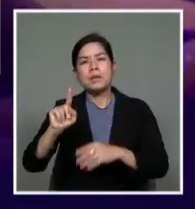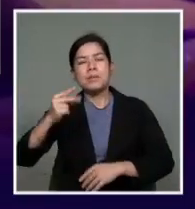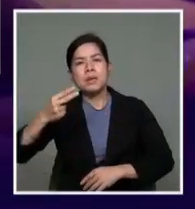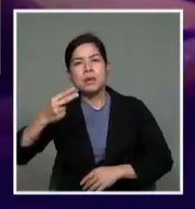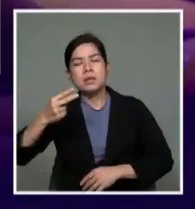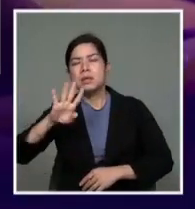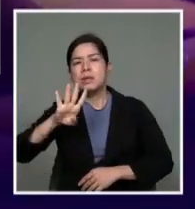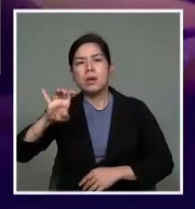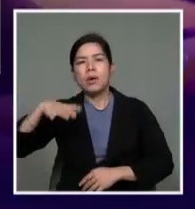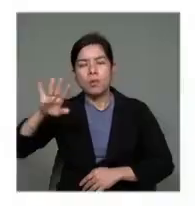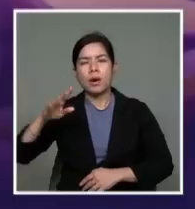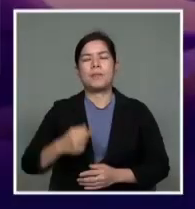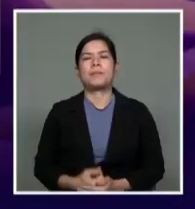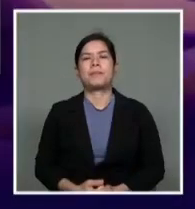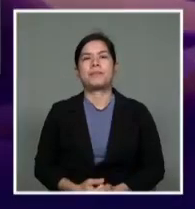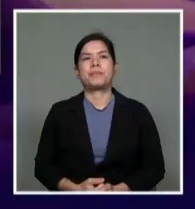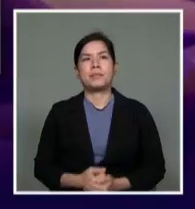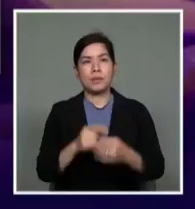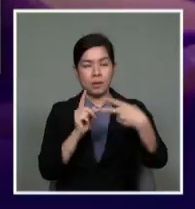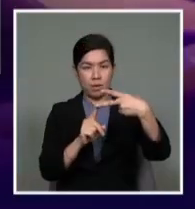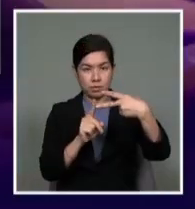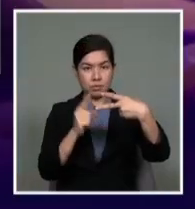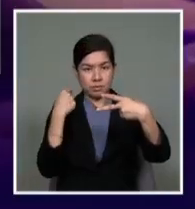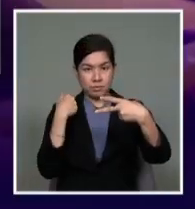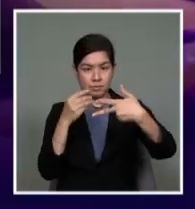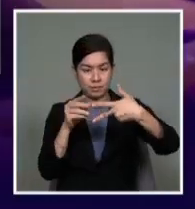1,438 ล้านบาทกองทุนวายุภักดิ์1จะสูญเสียไป